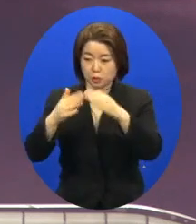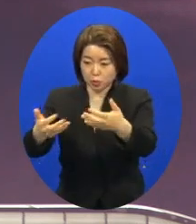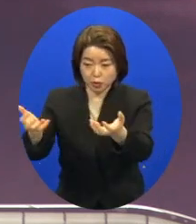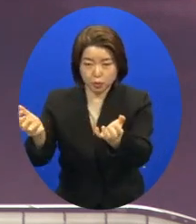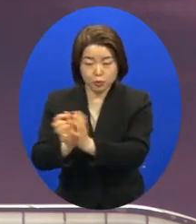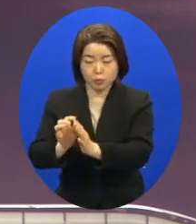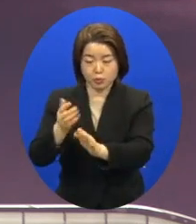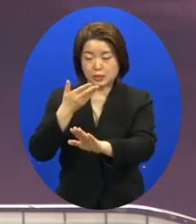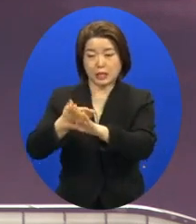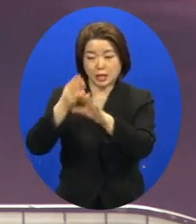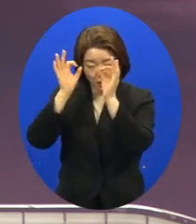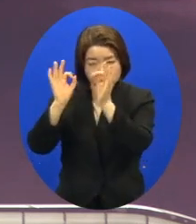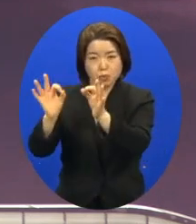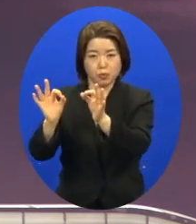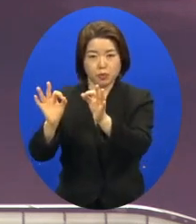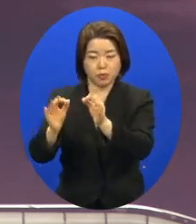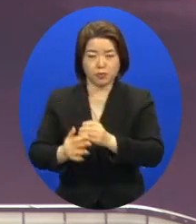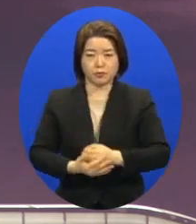달리 보이는 겁니다.